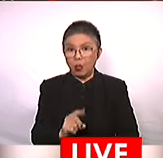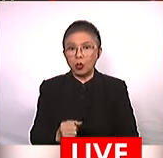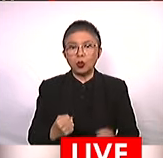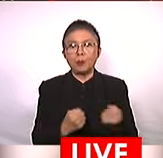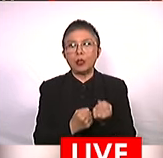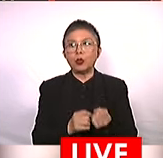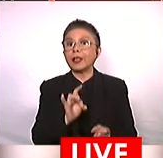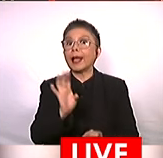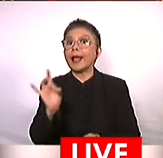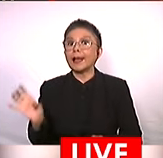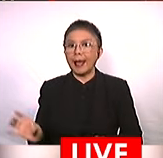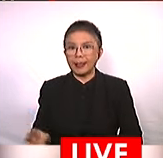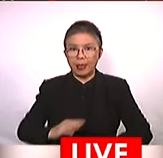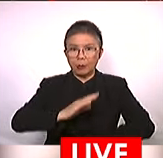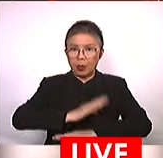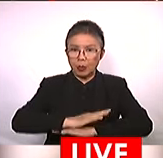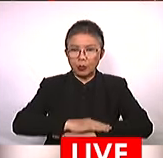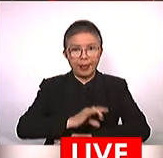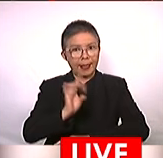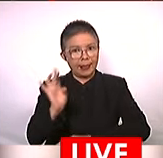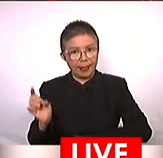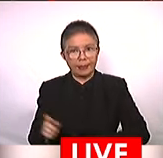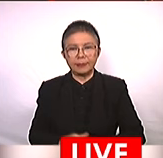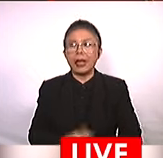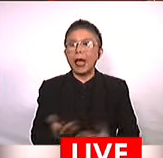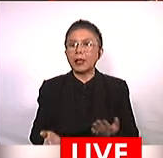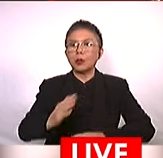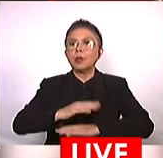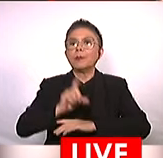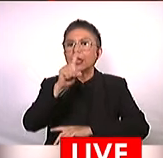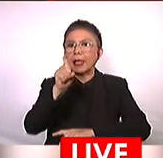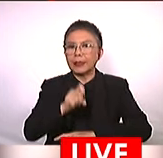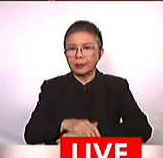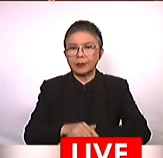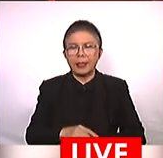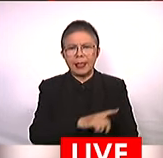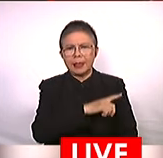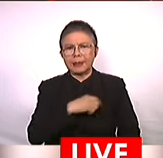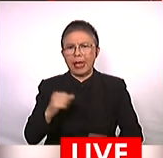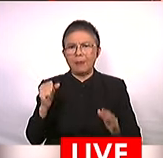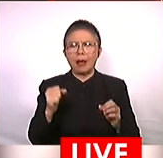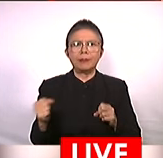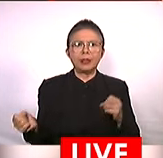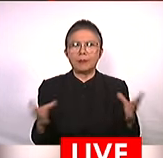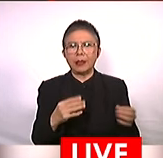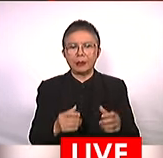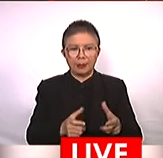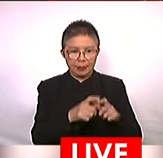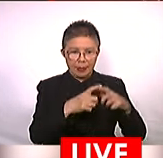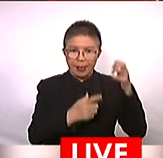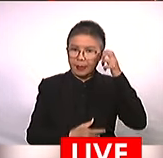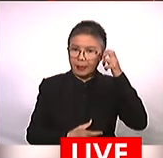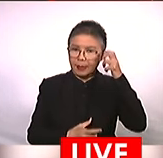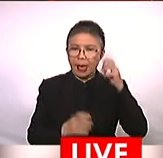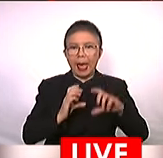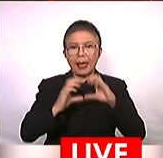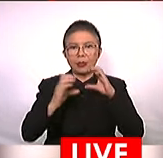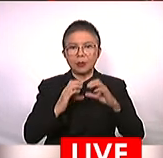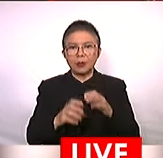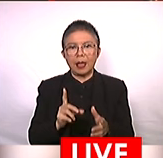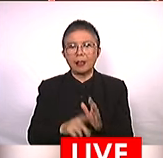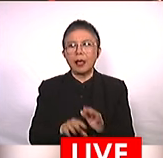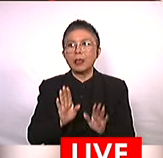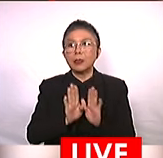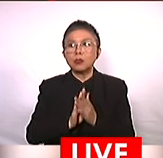pendukung pasangan calon moderator dan panelis selama debat berlangsung handphone alat komunikasi dalam